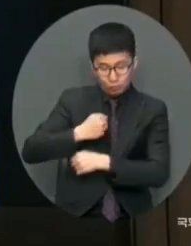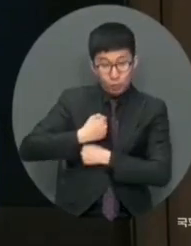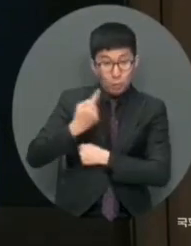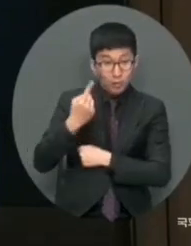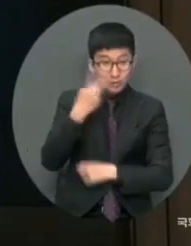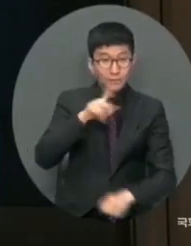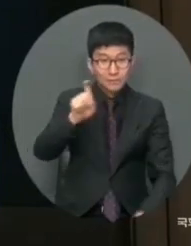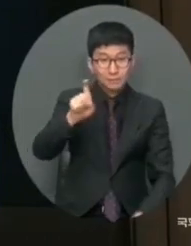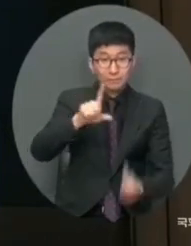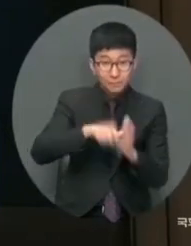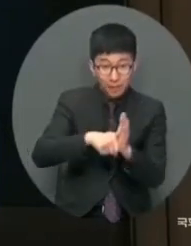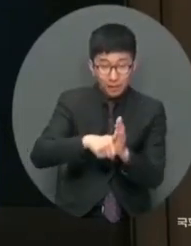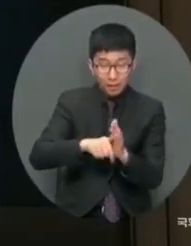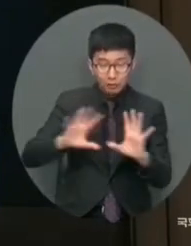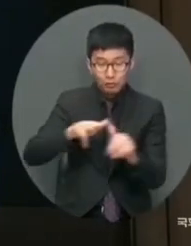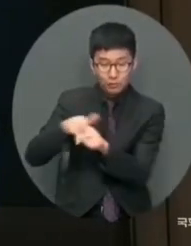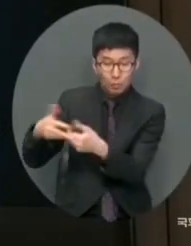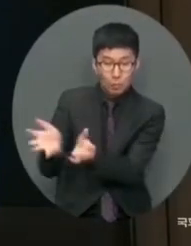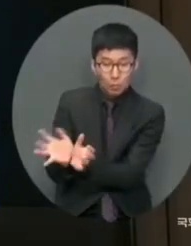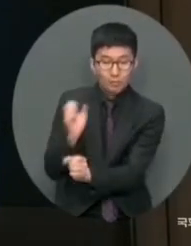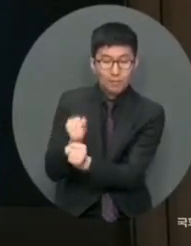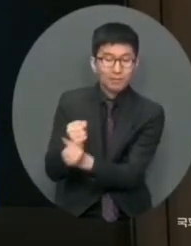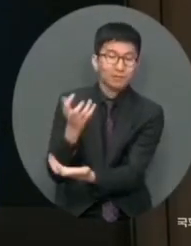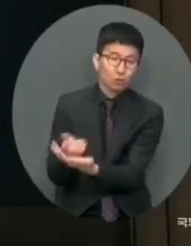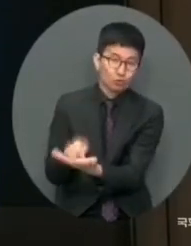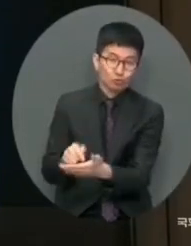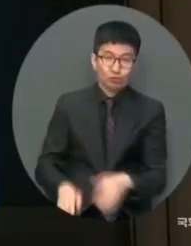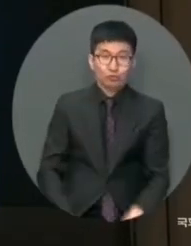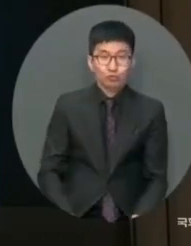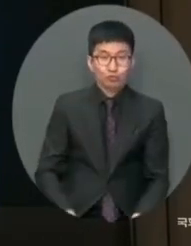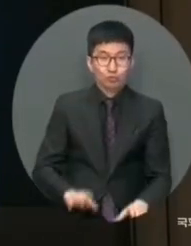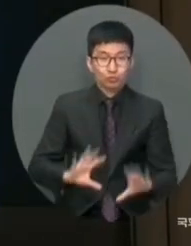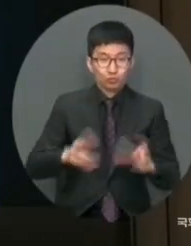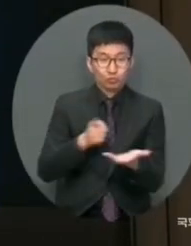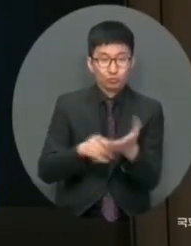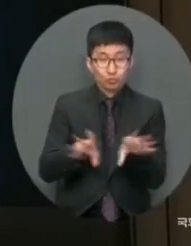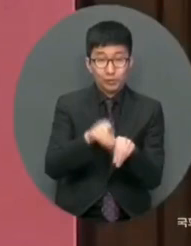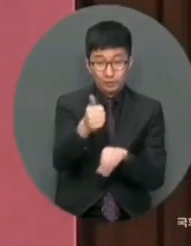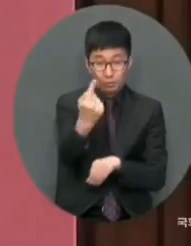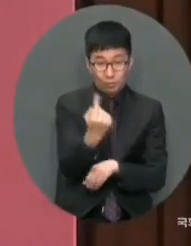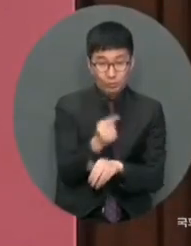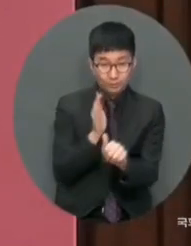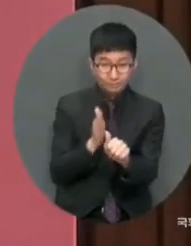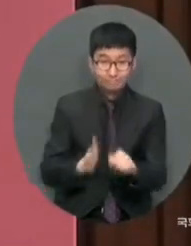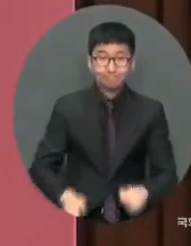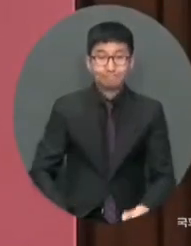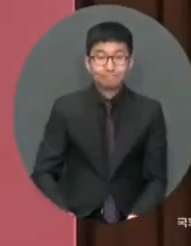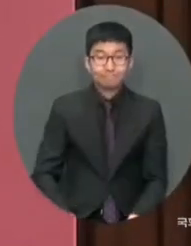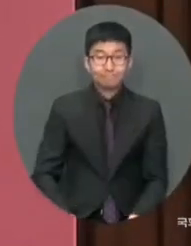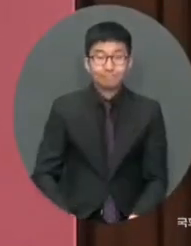국정원에서 작성된 문건입니다. 국무총리님 나오십시오.